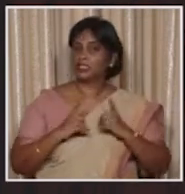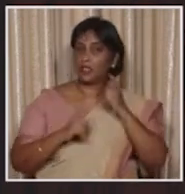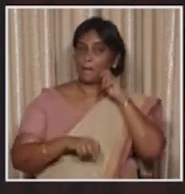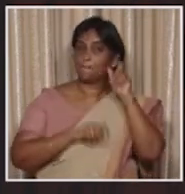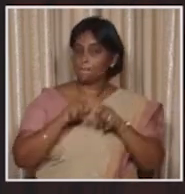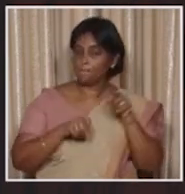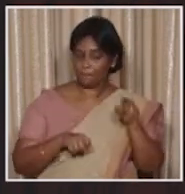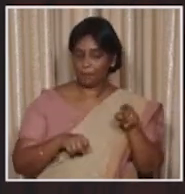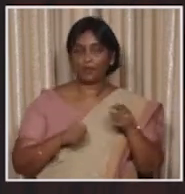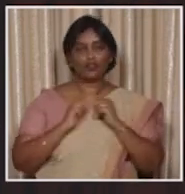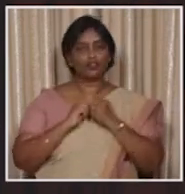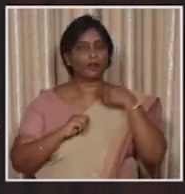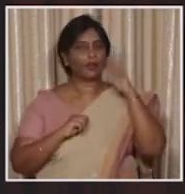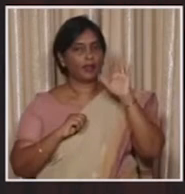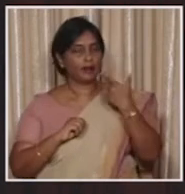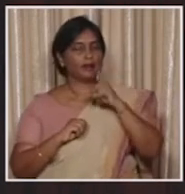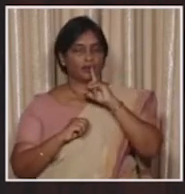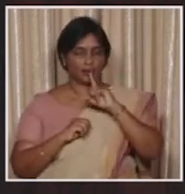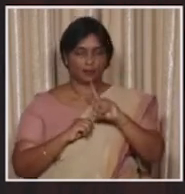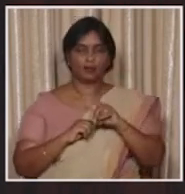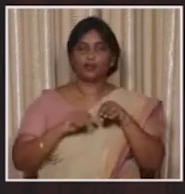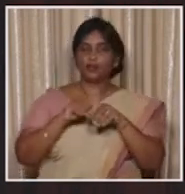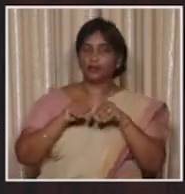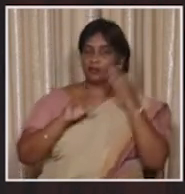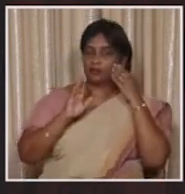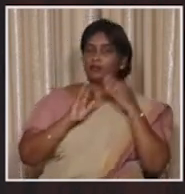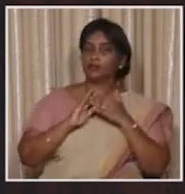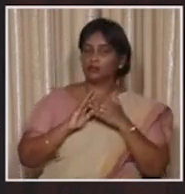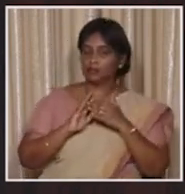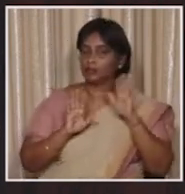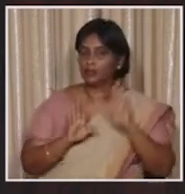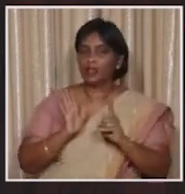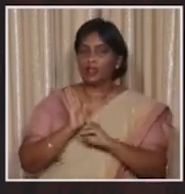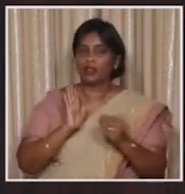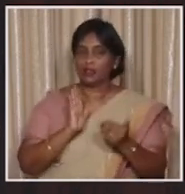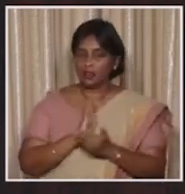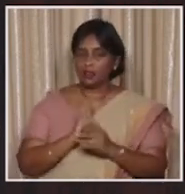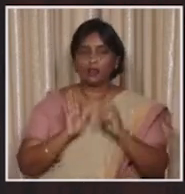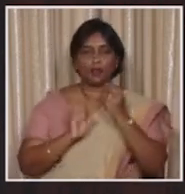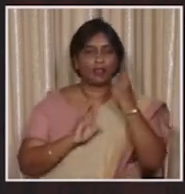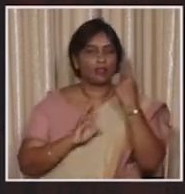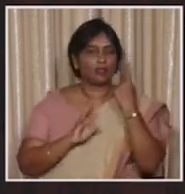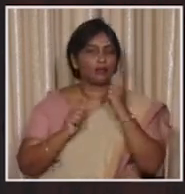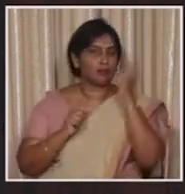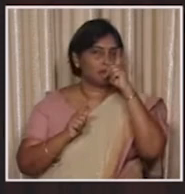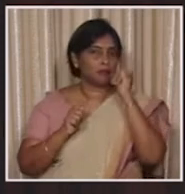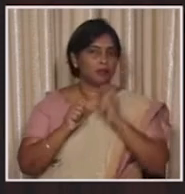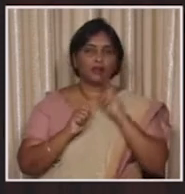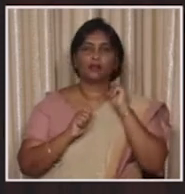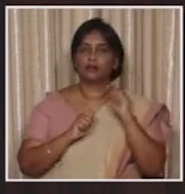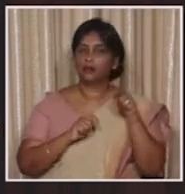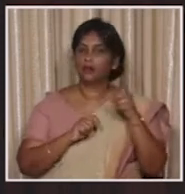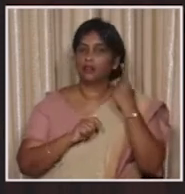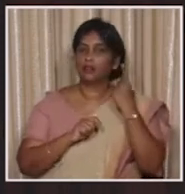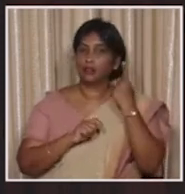குறைவது என்கிறார்கள். இன்று பெருந்தோட்ட மக்களுக்கு கௌரவ அமைச்சர் அவர்களே வழங்குவது 1000 ரூபா சம்பளம். இந்த 1000 ரூபா சம்பளத்தை வச்சு